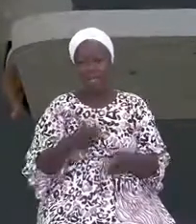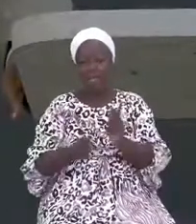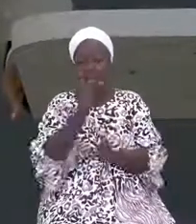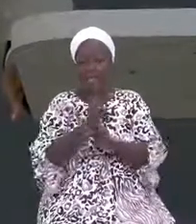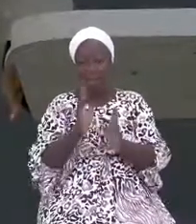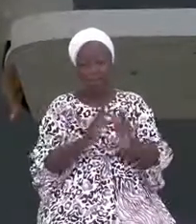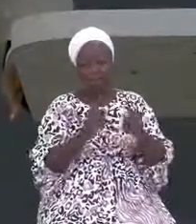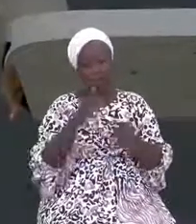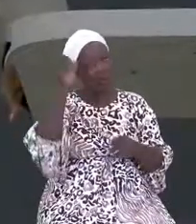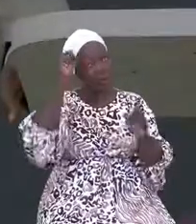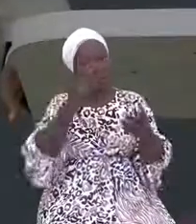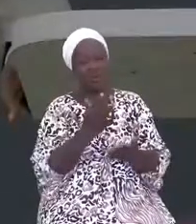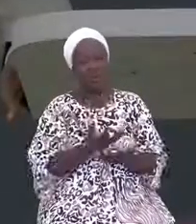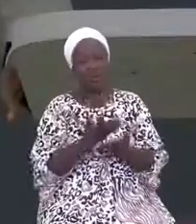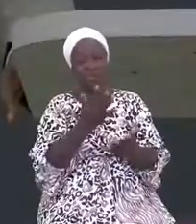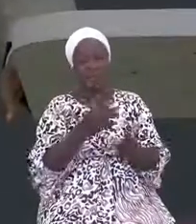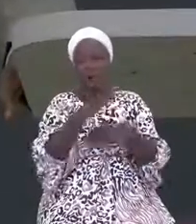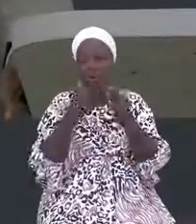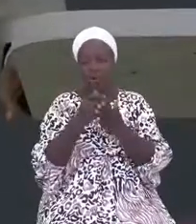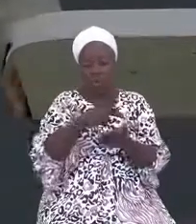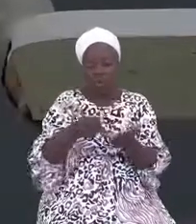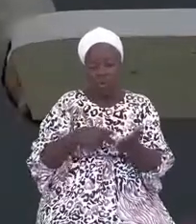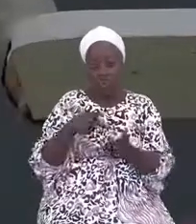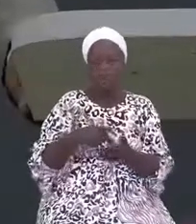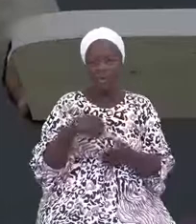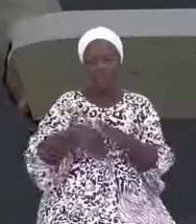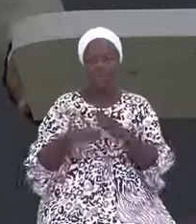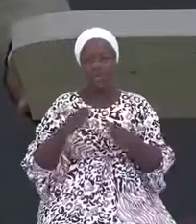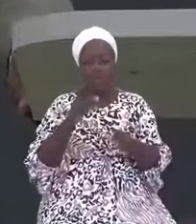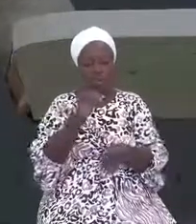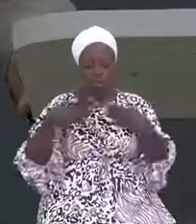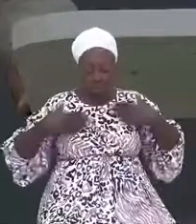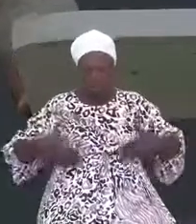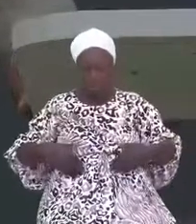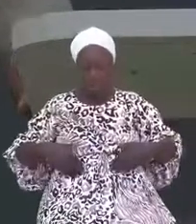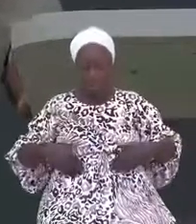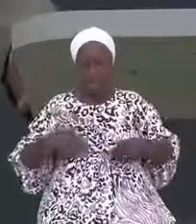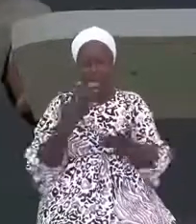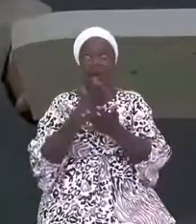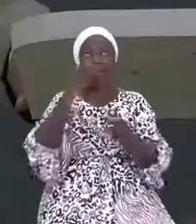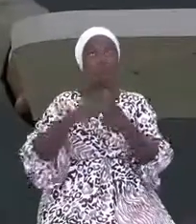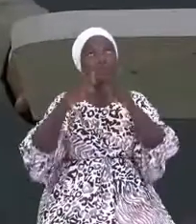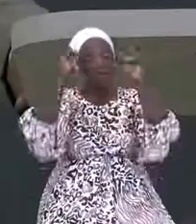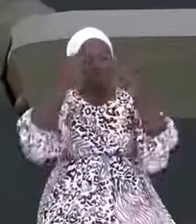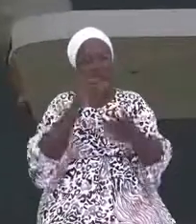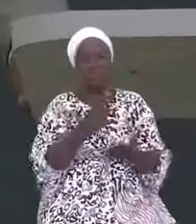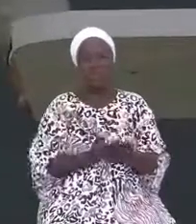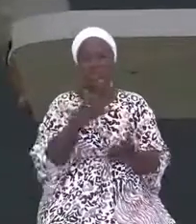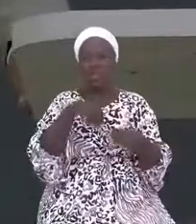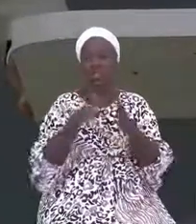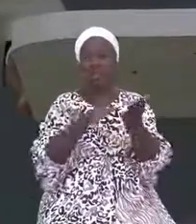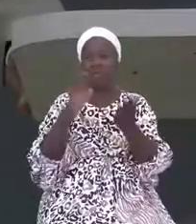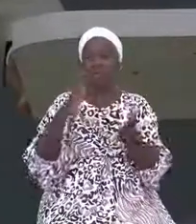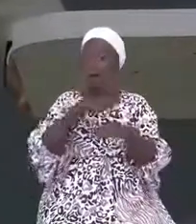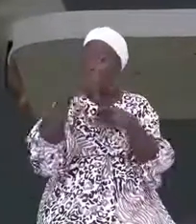Les pièces de rechange des véhicules, les pièces de rechange de ton corps, selon sa richesse avec gloire, tous